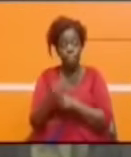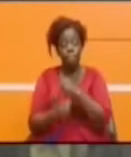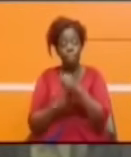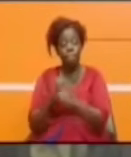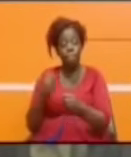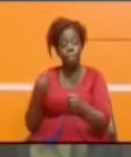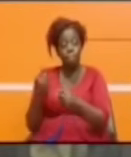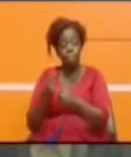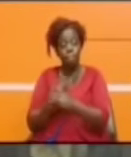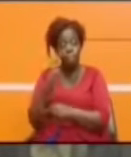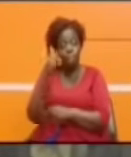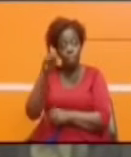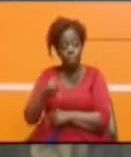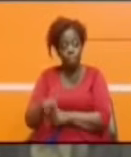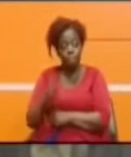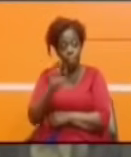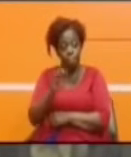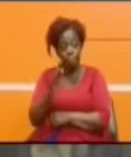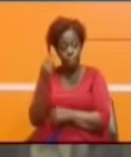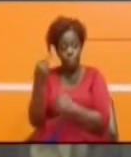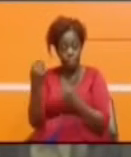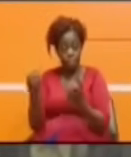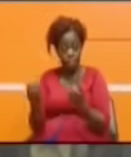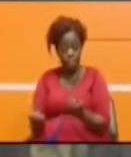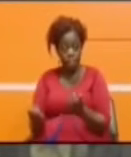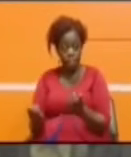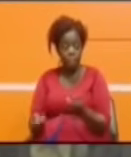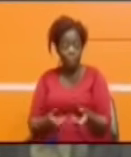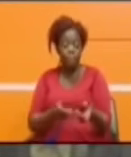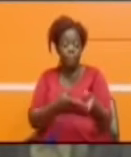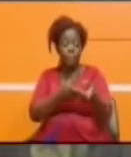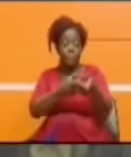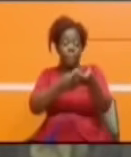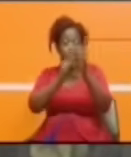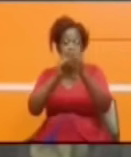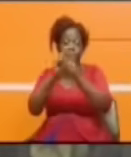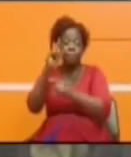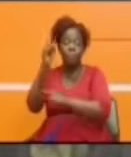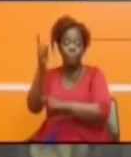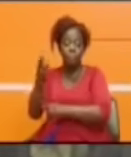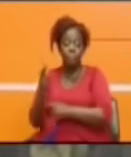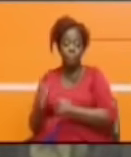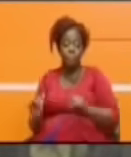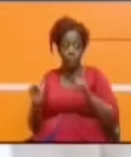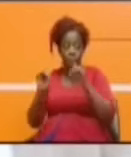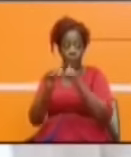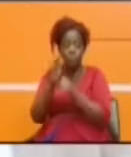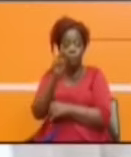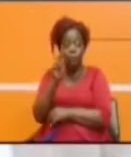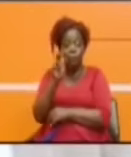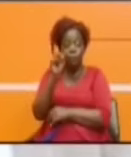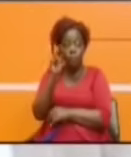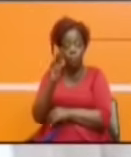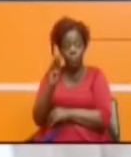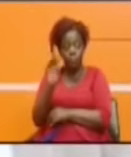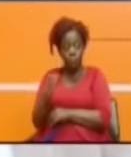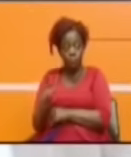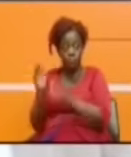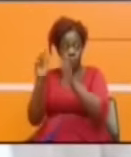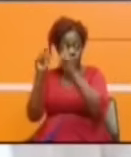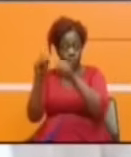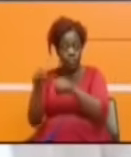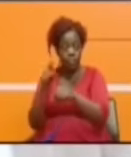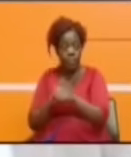mu 1981 nga ku lunaku luno essasi erisooka lwe lyakubwa mu nkambi y'e Kabamba. Ebikujjuko by'omulundi